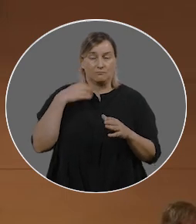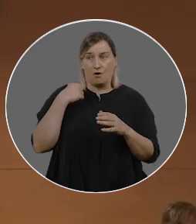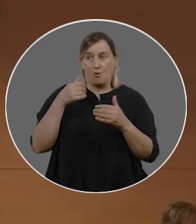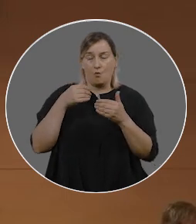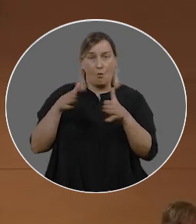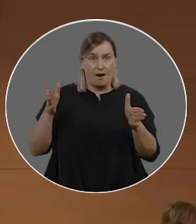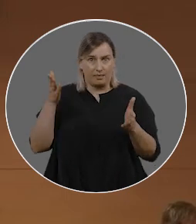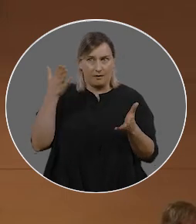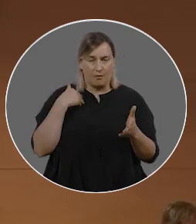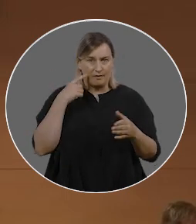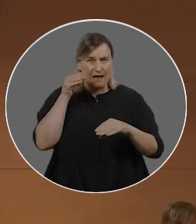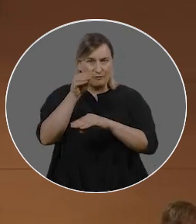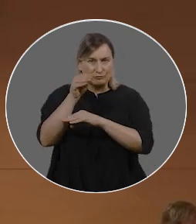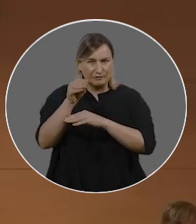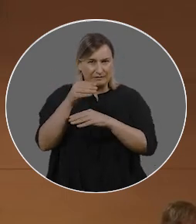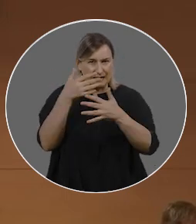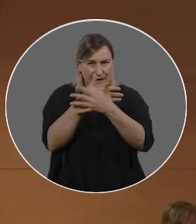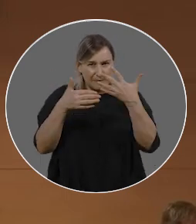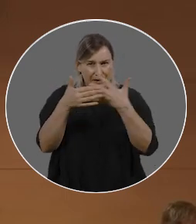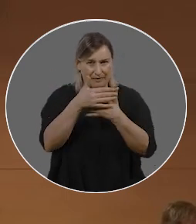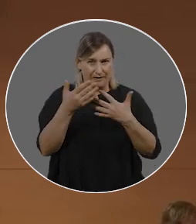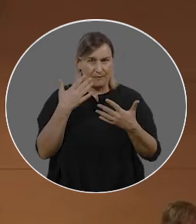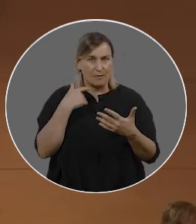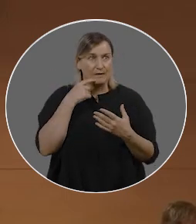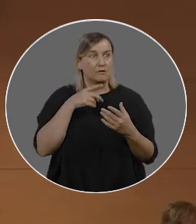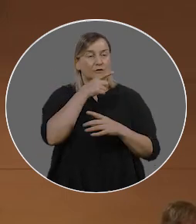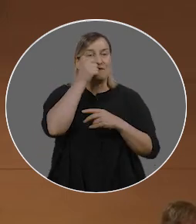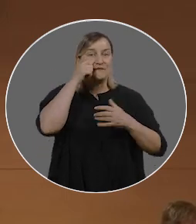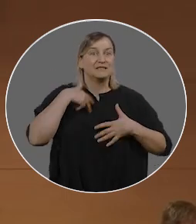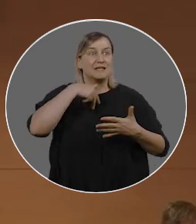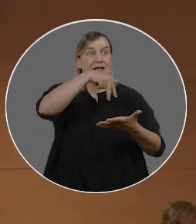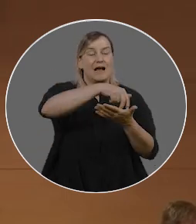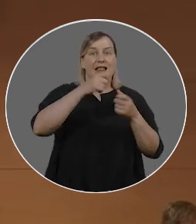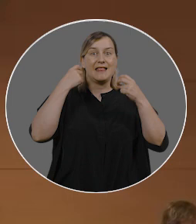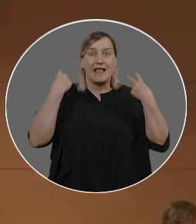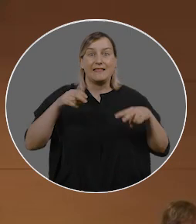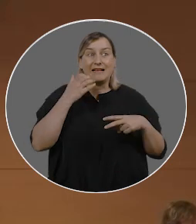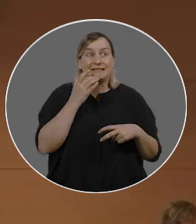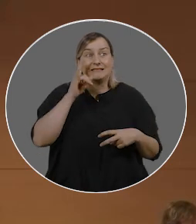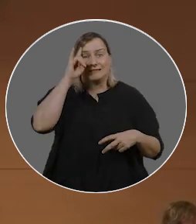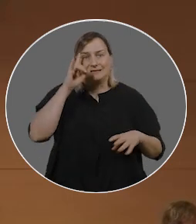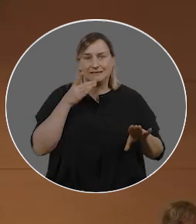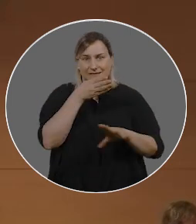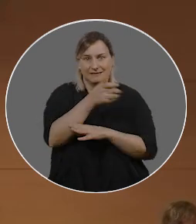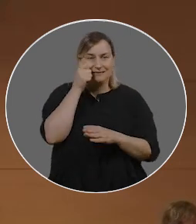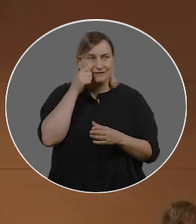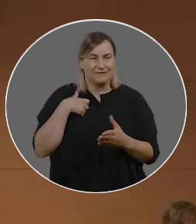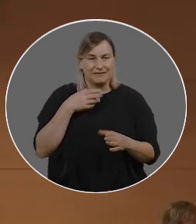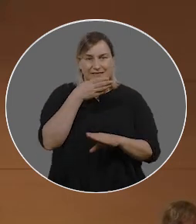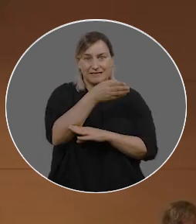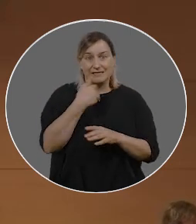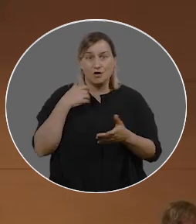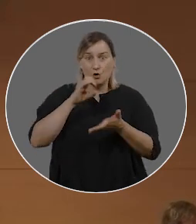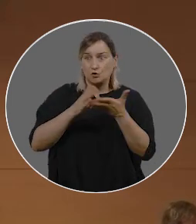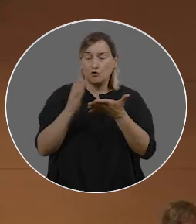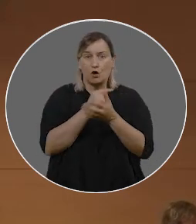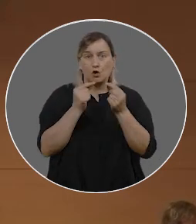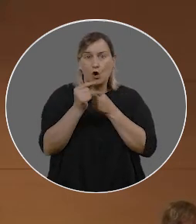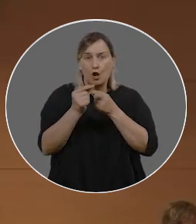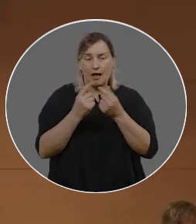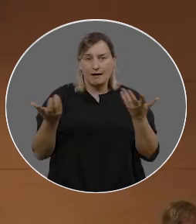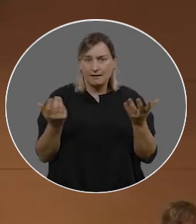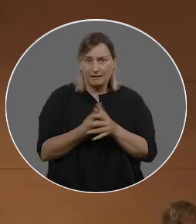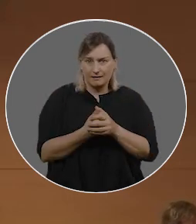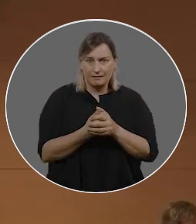per internet, és a dir, que serà una docència híbrida. Nosaltres estarem a Lleida, si és que algú ve físicament a Lleida a assistir al curs, si no, ho farem